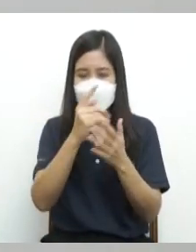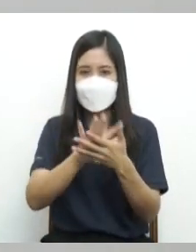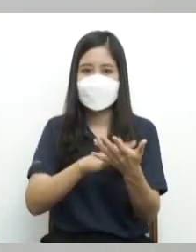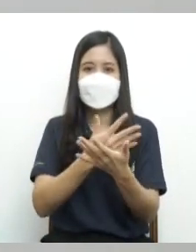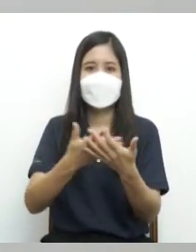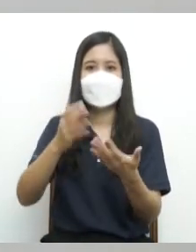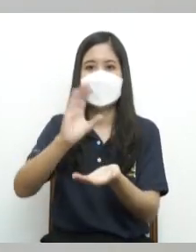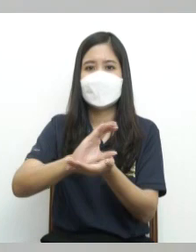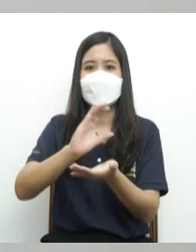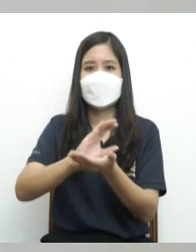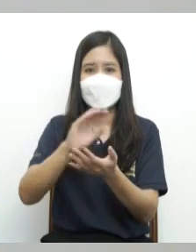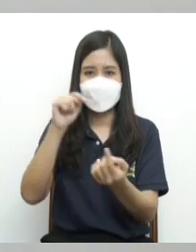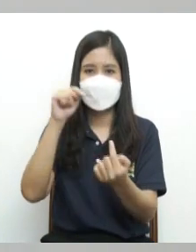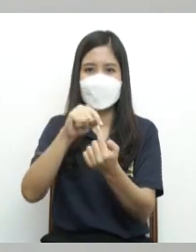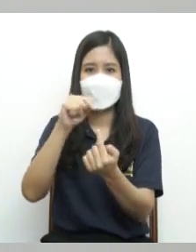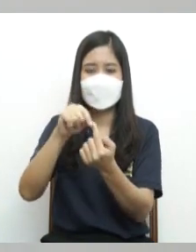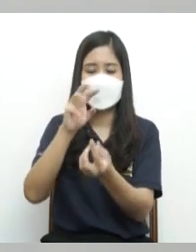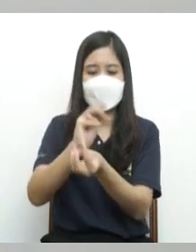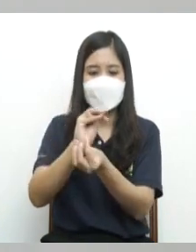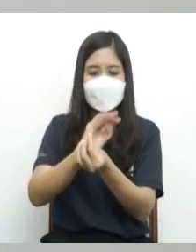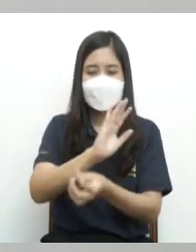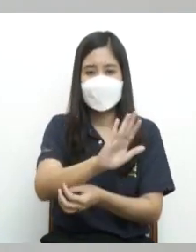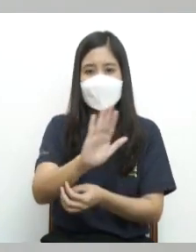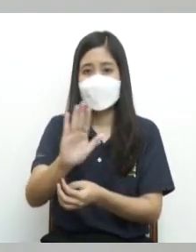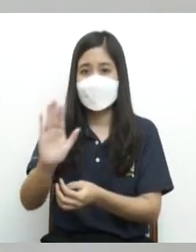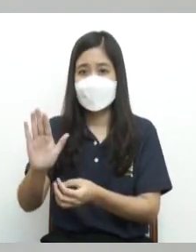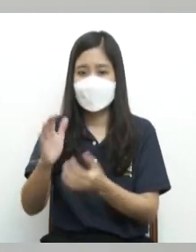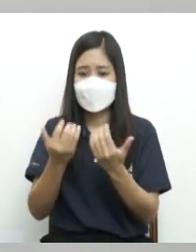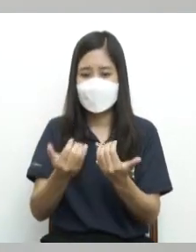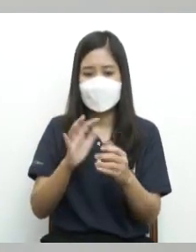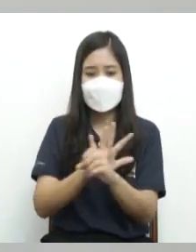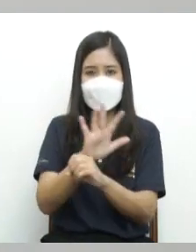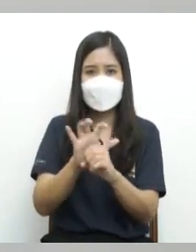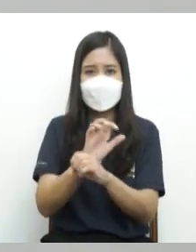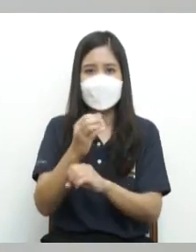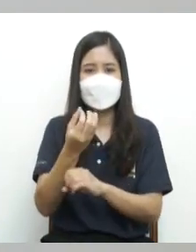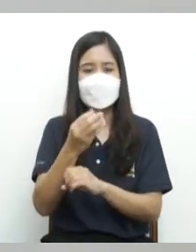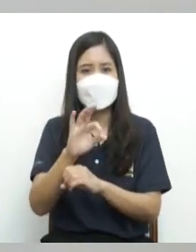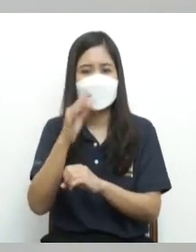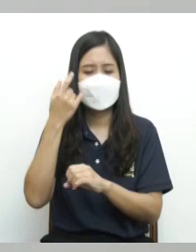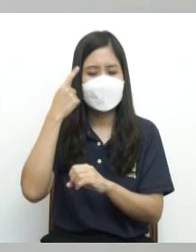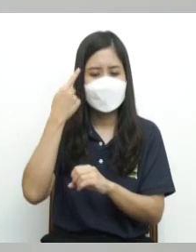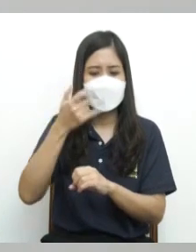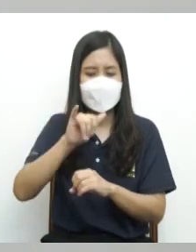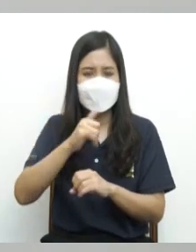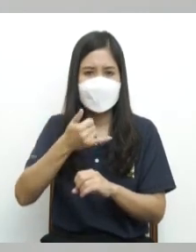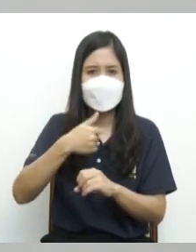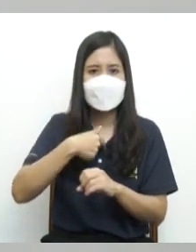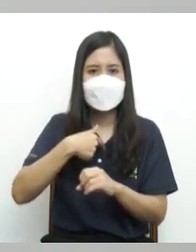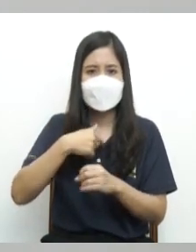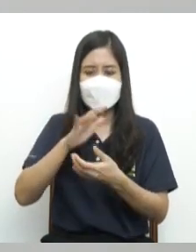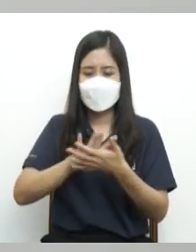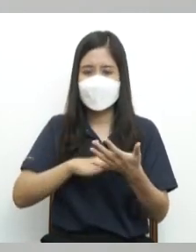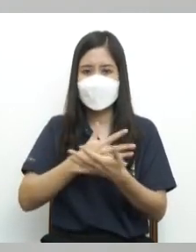ฐกิจถ้าเศรษฐกิจกำลังฟื้นตัวเนี่ยโควิดกำลังจะหายไปอย่างกำลังจะดีขึ้นเศรษฐกิจกำลังฟื้นตัวเนี่ยแผนที่มีหุ้นเยอะ